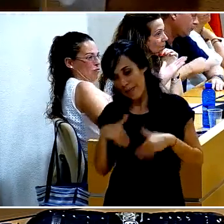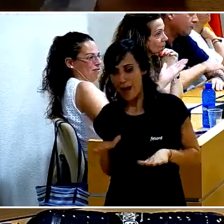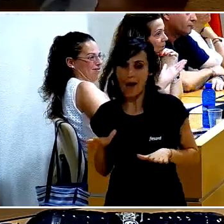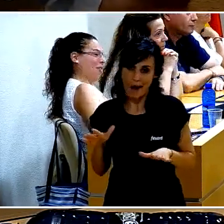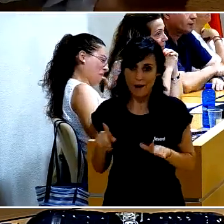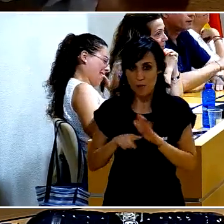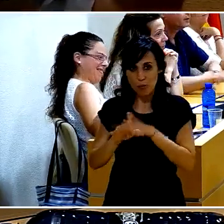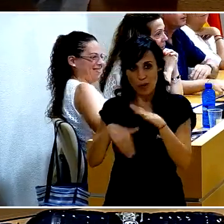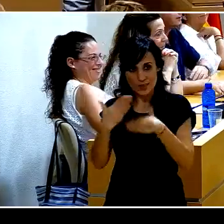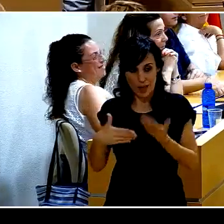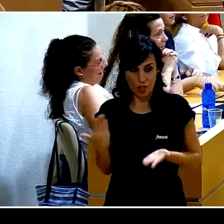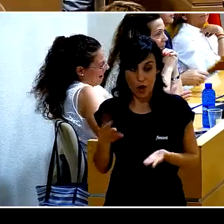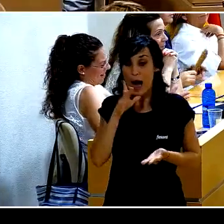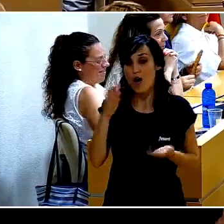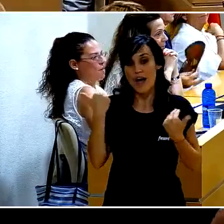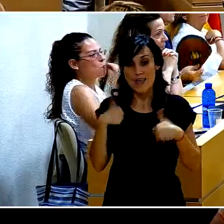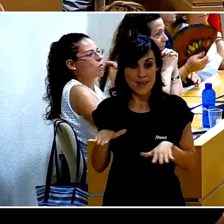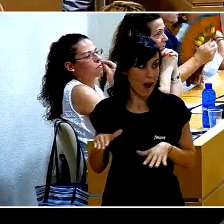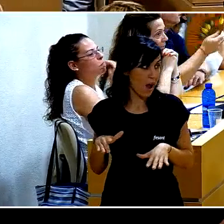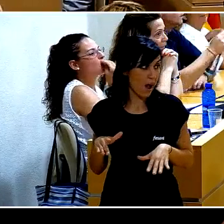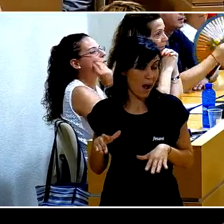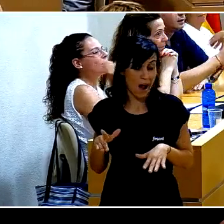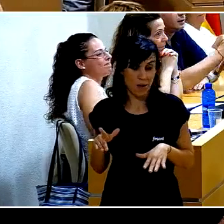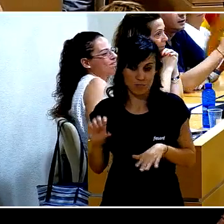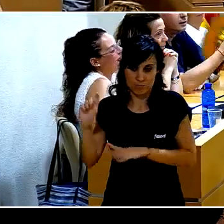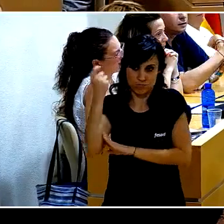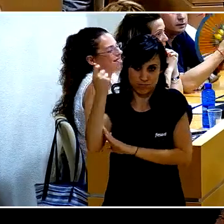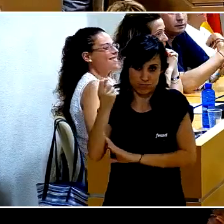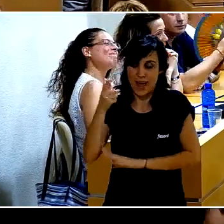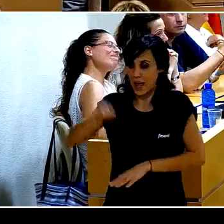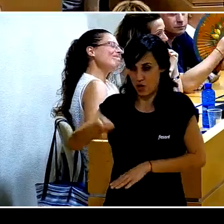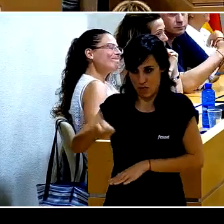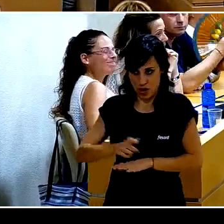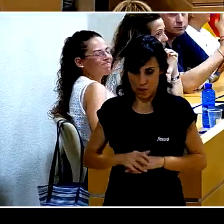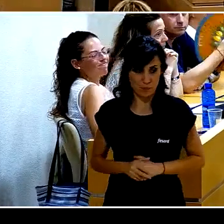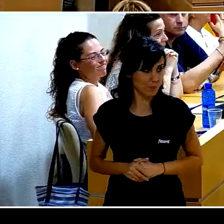Ara està progressant. Ara porta clacs. Enhorabona.